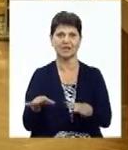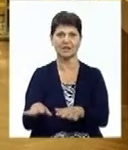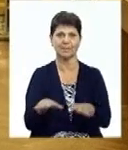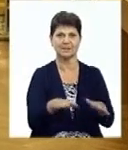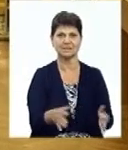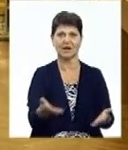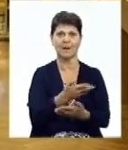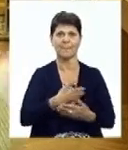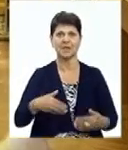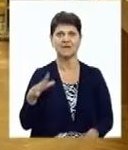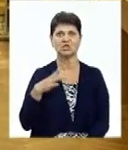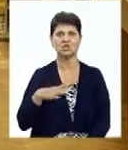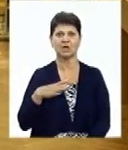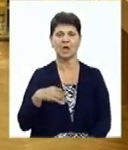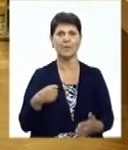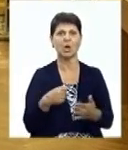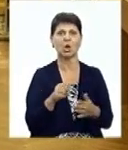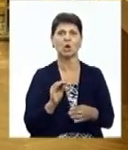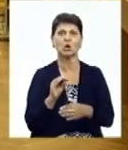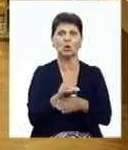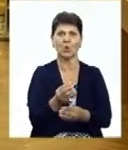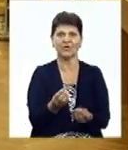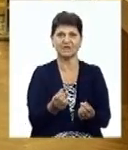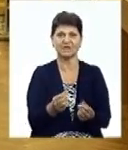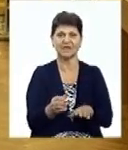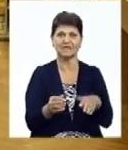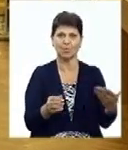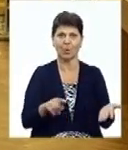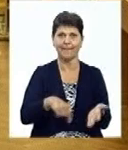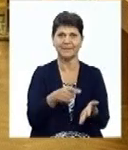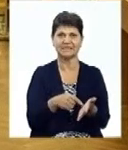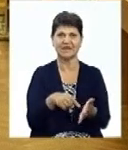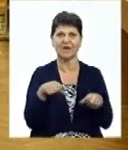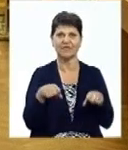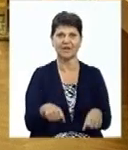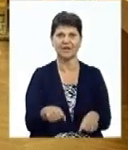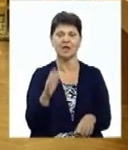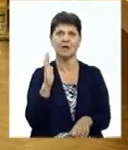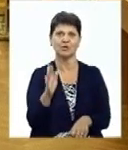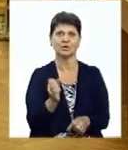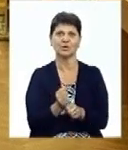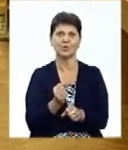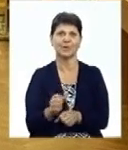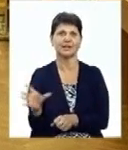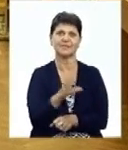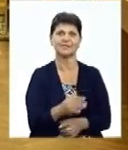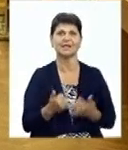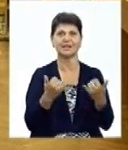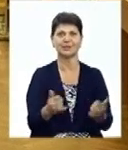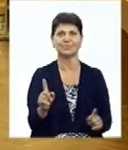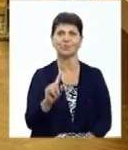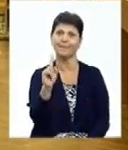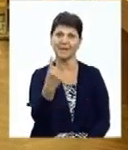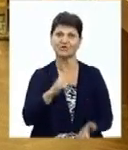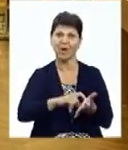Ми чекаємо дофінансування з боку місцевої влади і будемо робити все для того, щоб